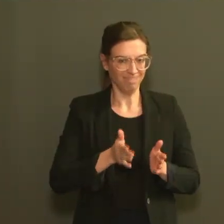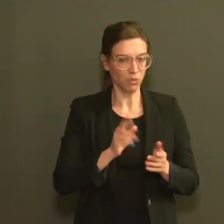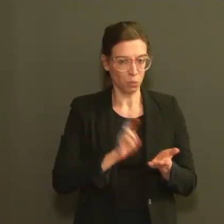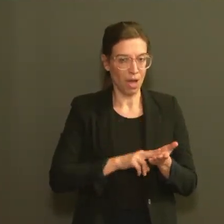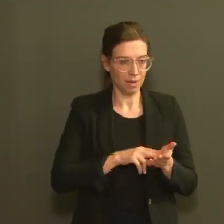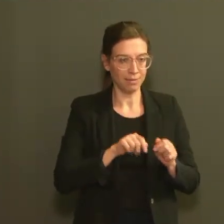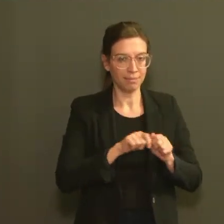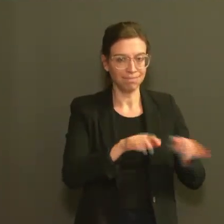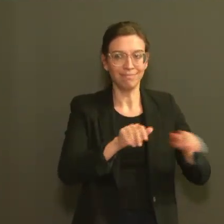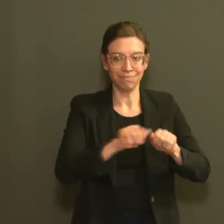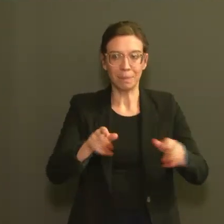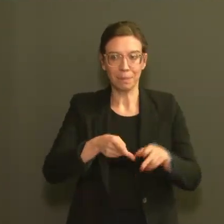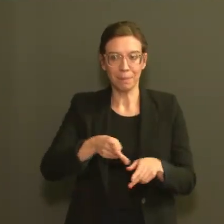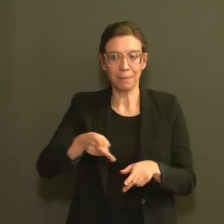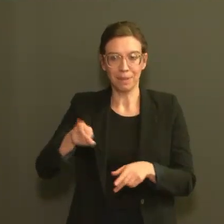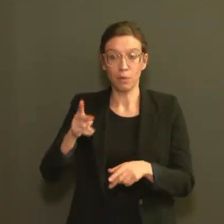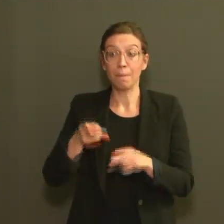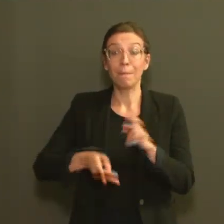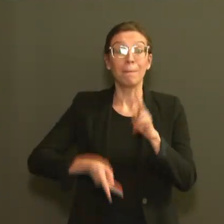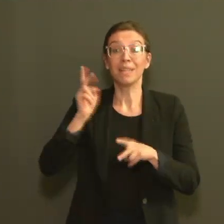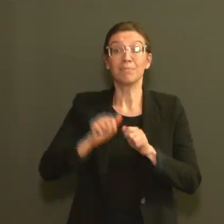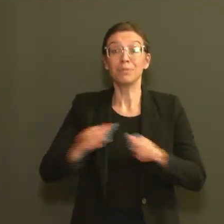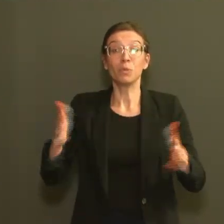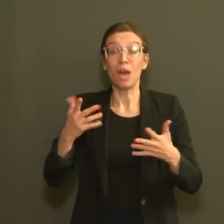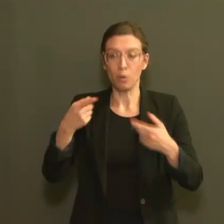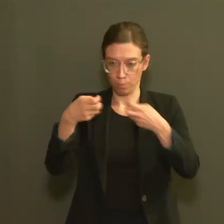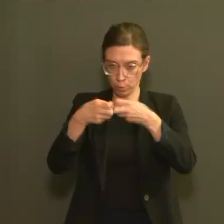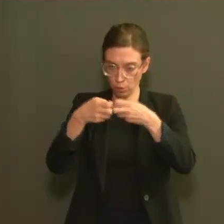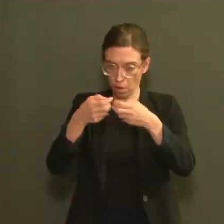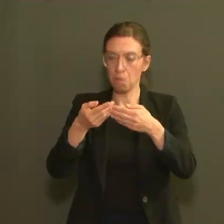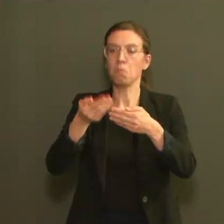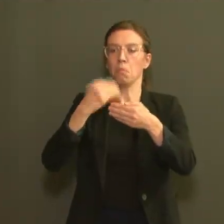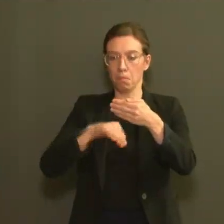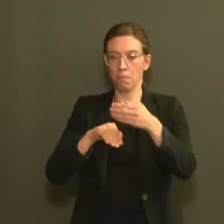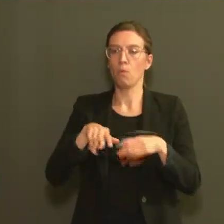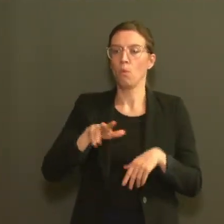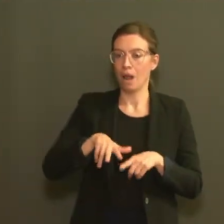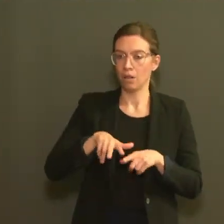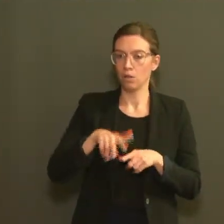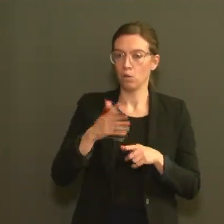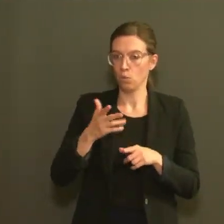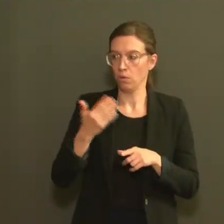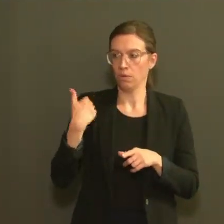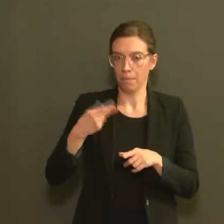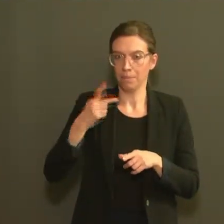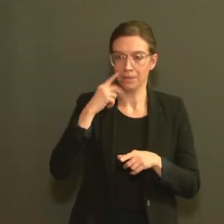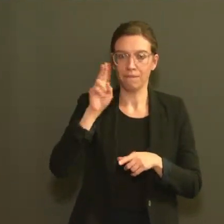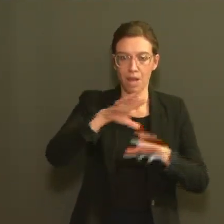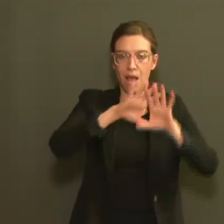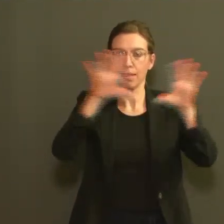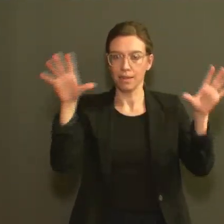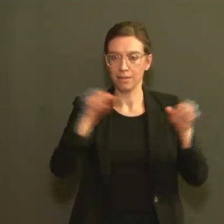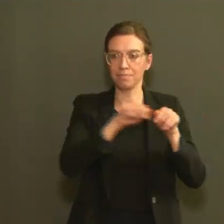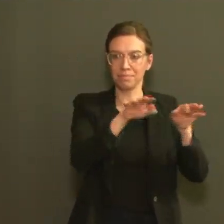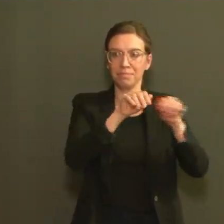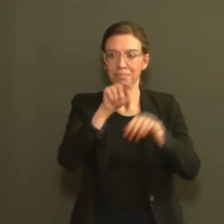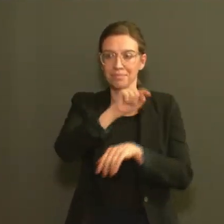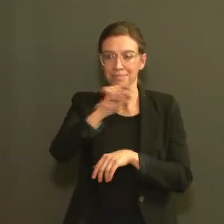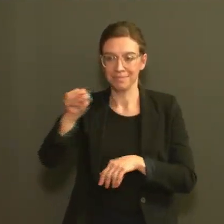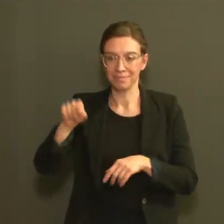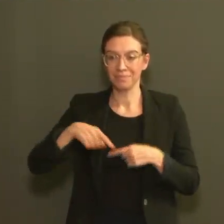door Wallonië. Er was een begin van een toename in Vlaanderen. Er gaan nieuwe cijfers gepubliceerd worden deze